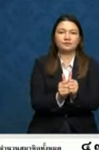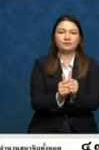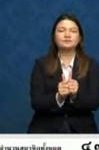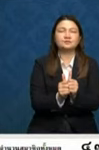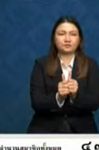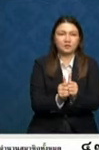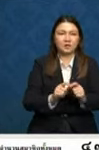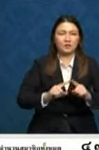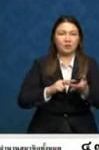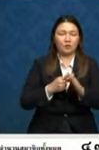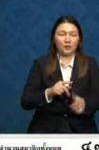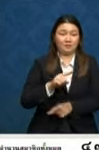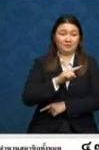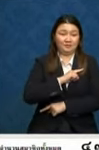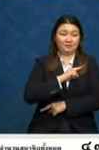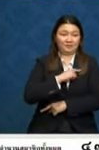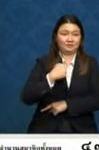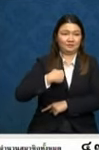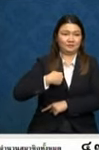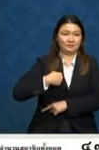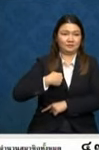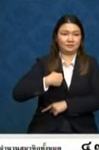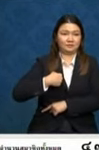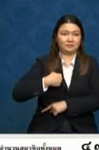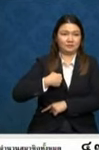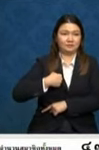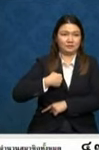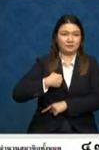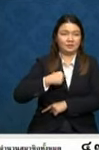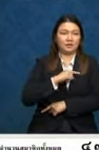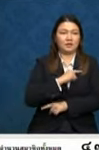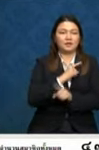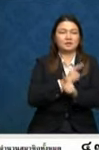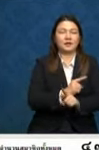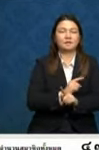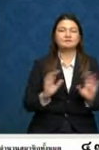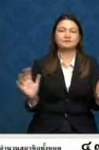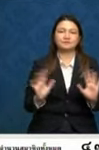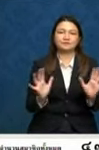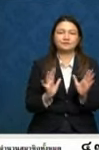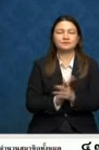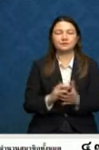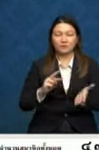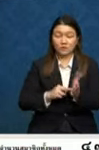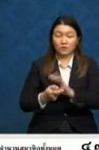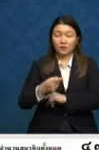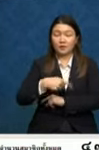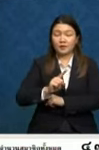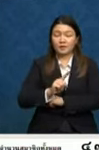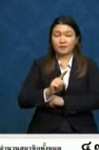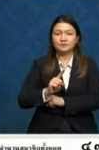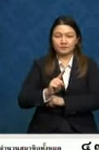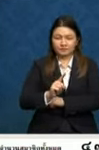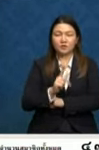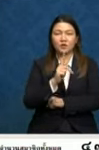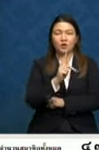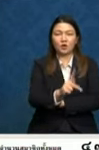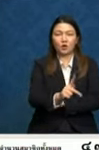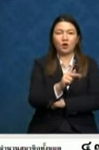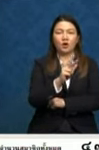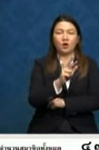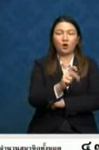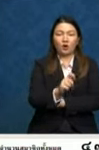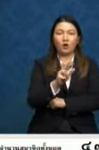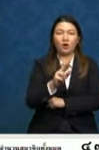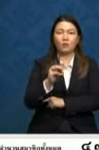มากกว่าเป็นบทบาทในเรื่องของการปฏิบัติภารกิจตามหน้าที่นะครับซึ่งคุณลักษณะของงานความมั่นคงของทุก